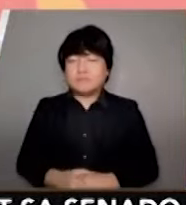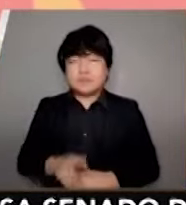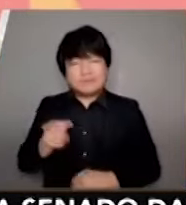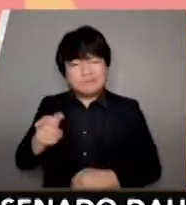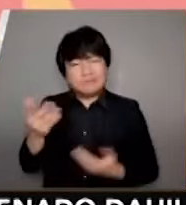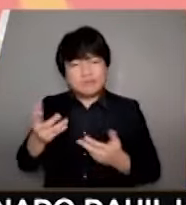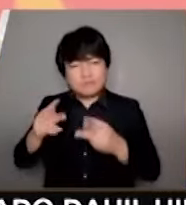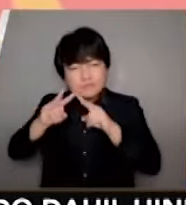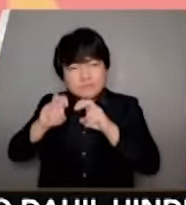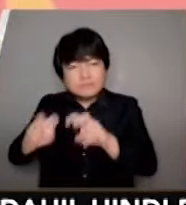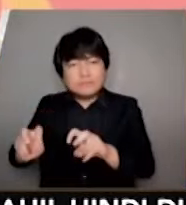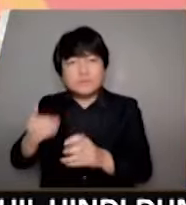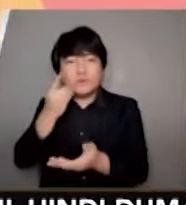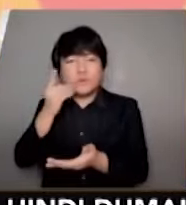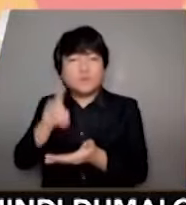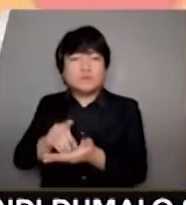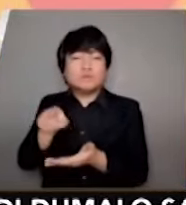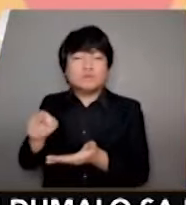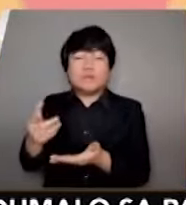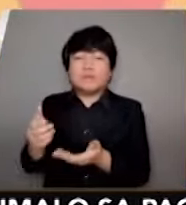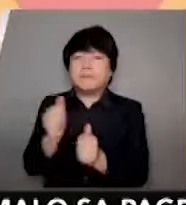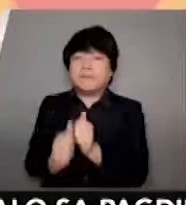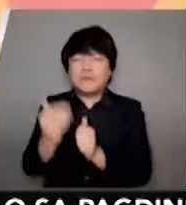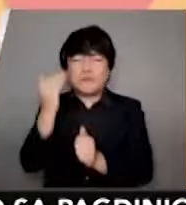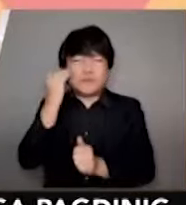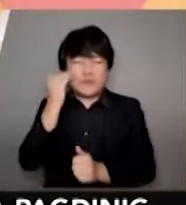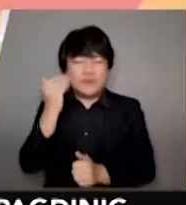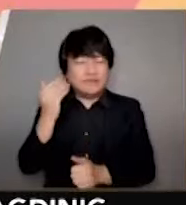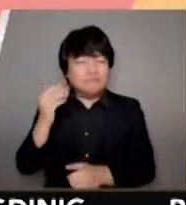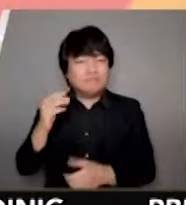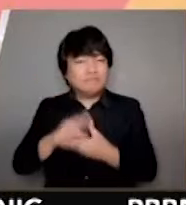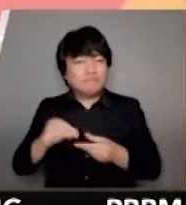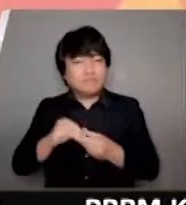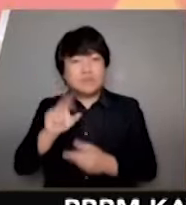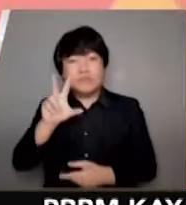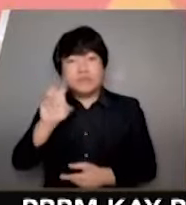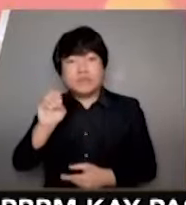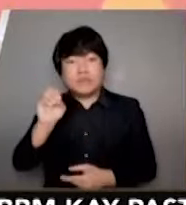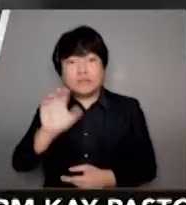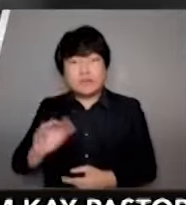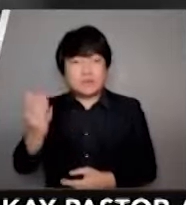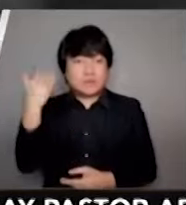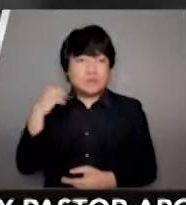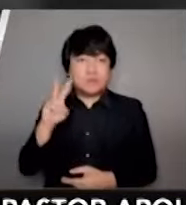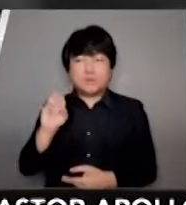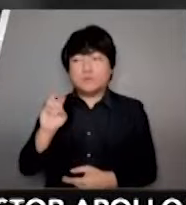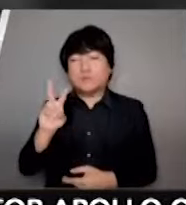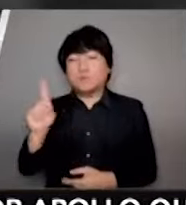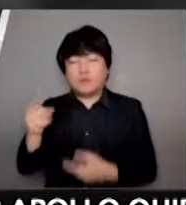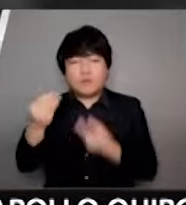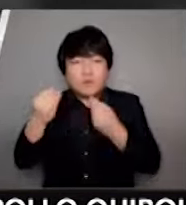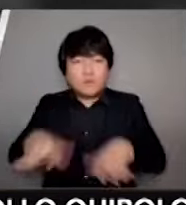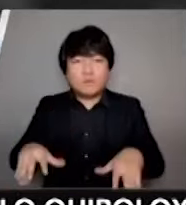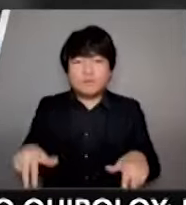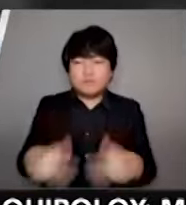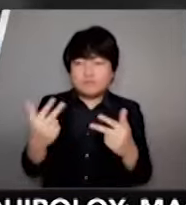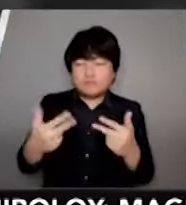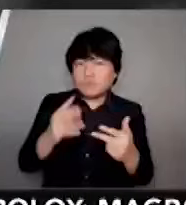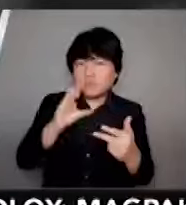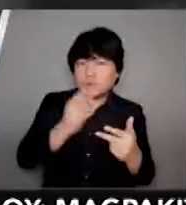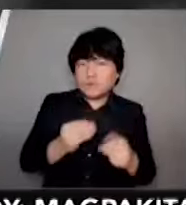yan ay tungkol sa pagkawala ng mahigit 30 sabungero noong 2021. Isa rin yan sa mga abangan ang